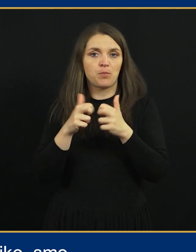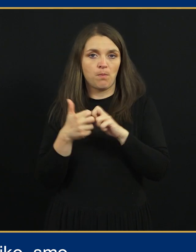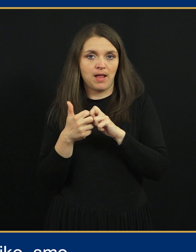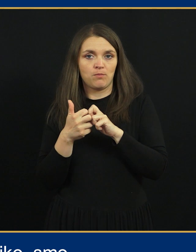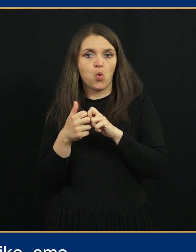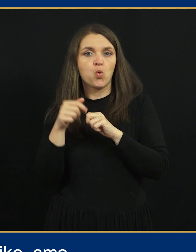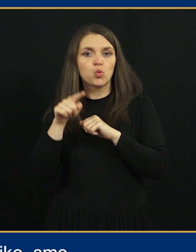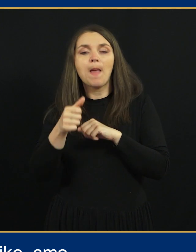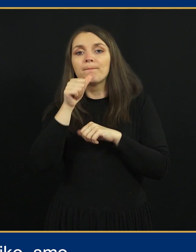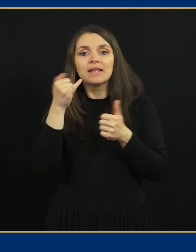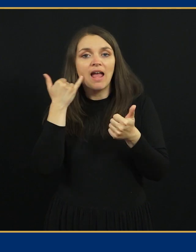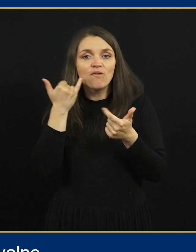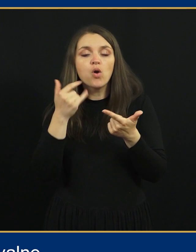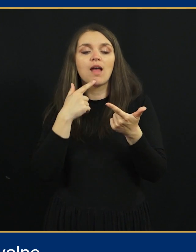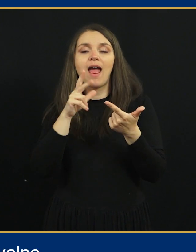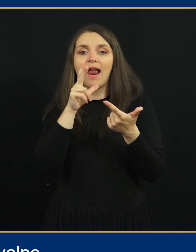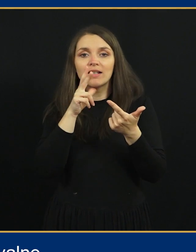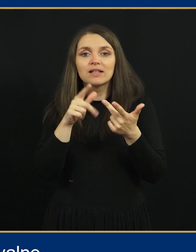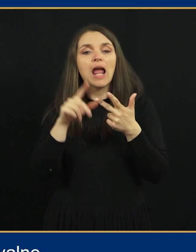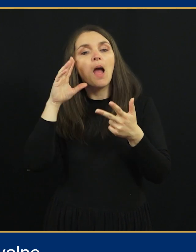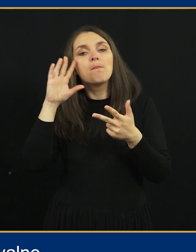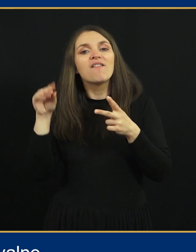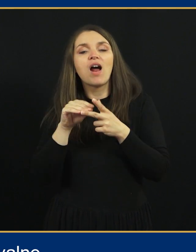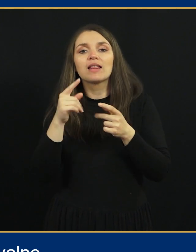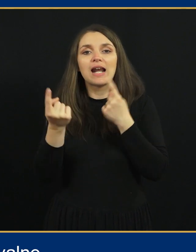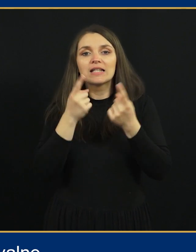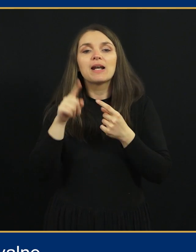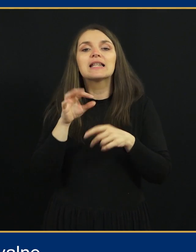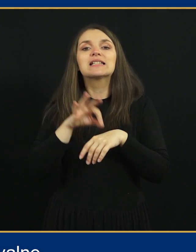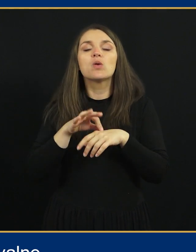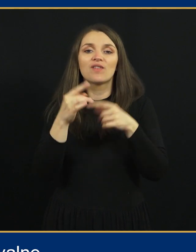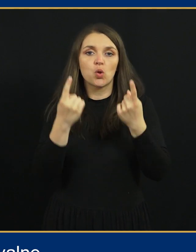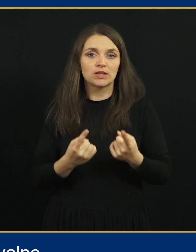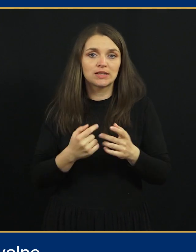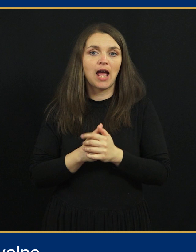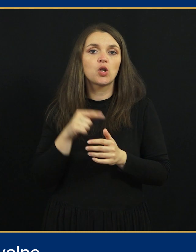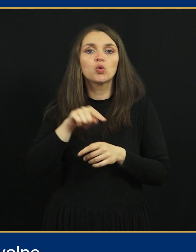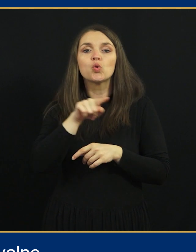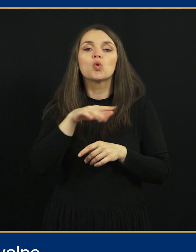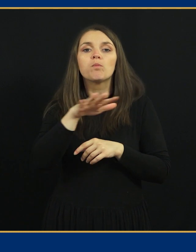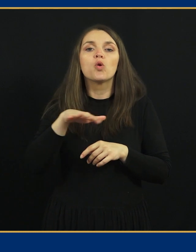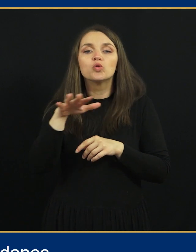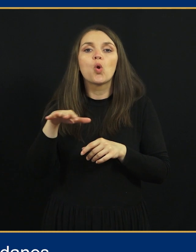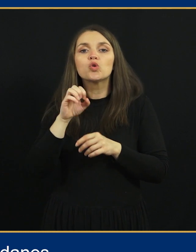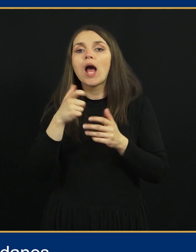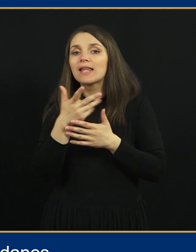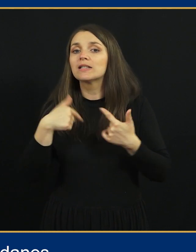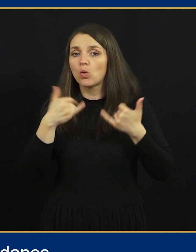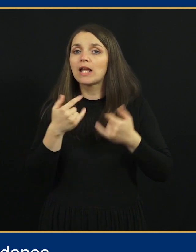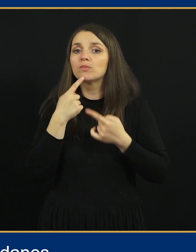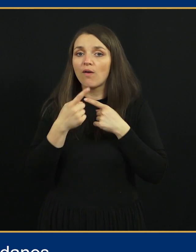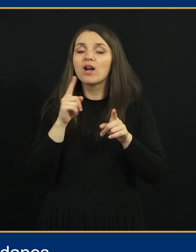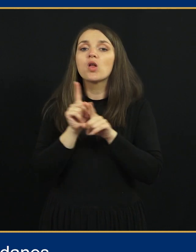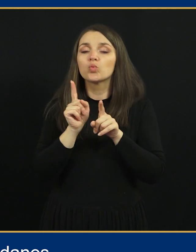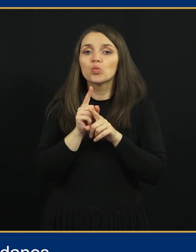nekaj temeljnih problemov. To je pitna voda, elektrika, bivalne razmere in zdravstveno stanje. To so področje, o